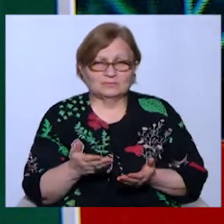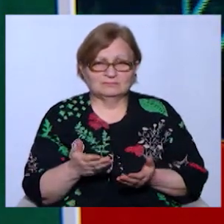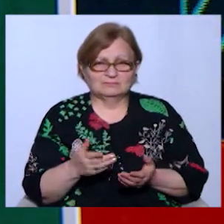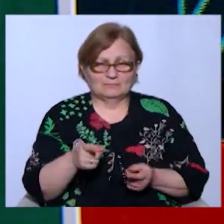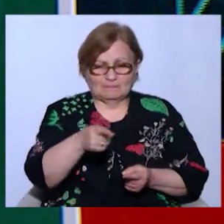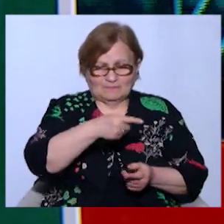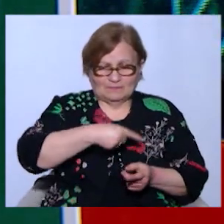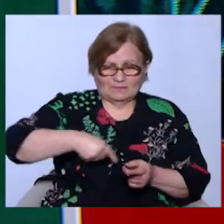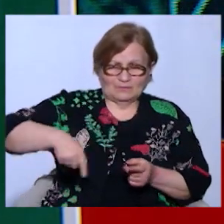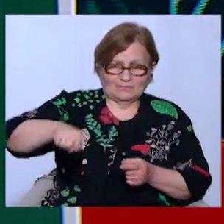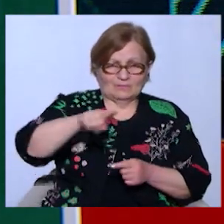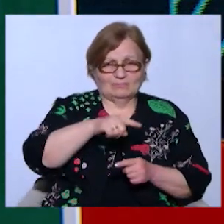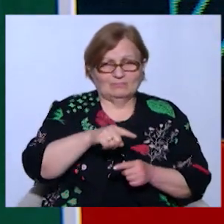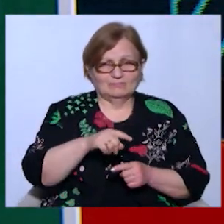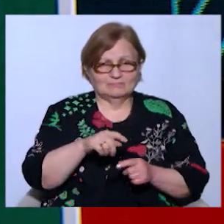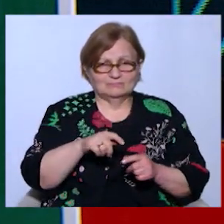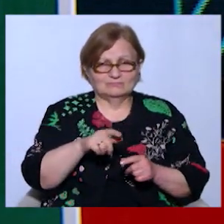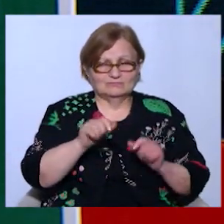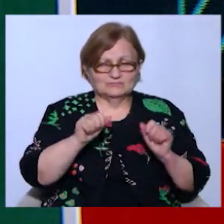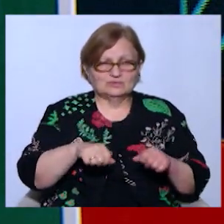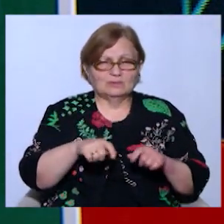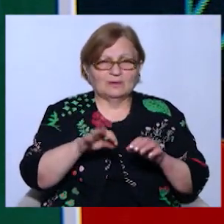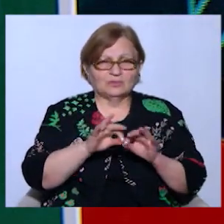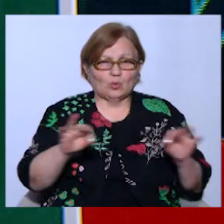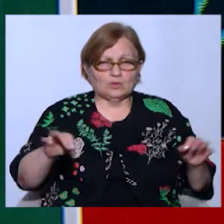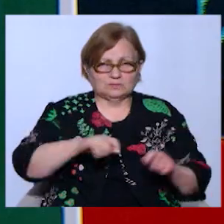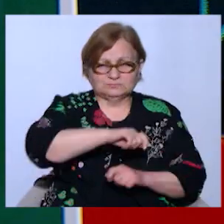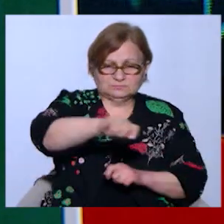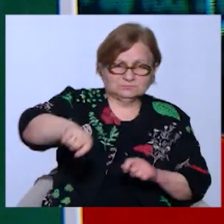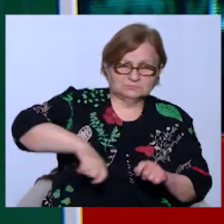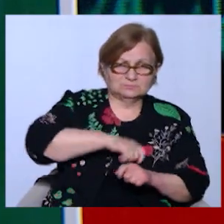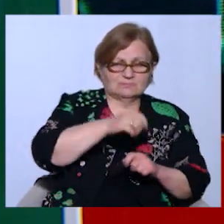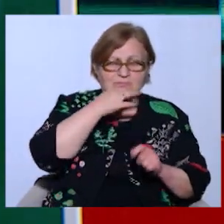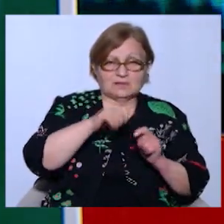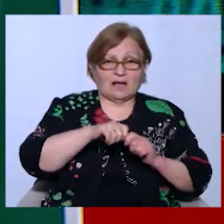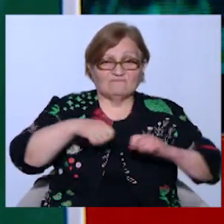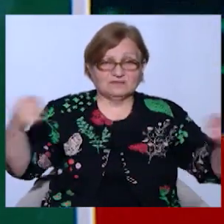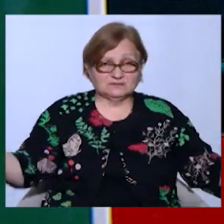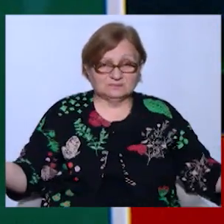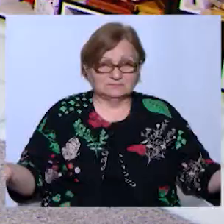გვაძლევს წრეწირზე წარმოდგენას, შემოუჭიროთ მასზე თოკი და შემდეგ ის გავხსნათ.